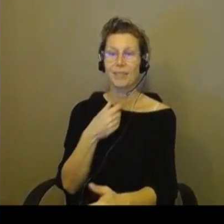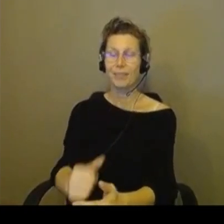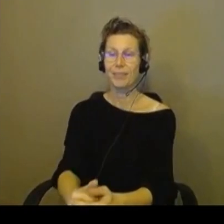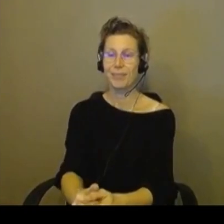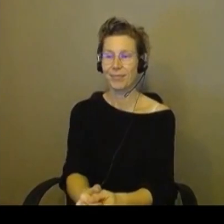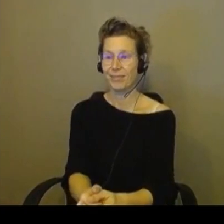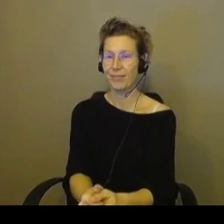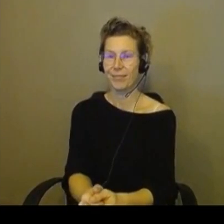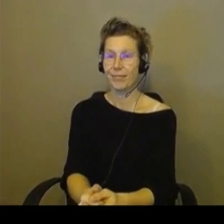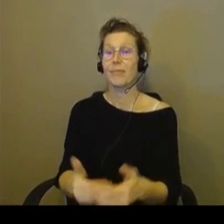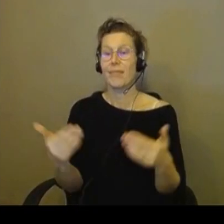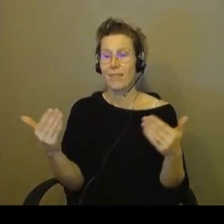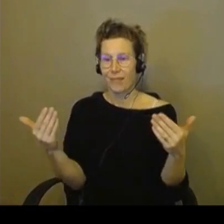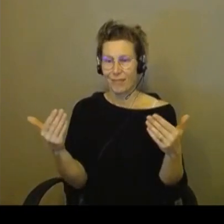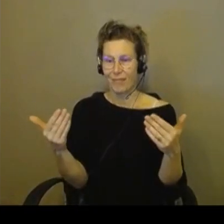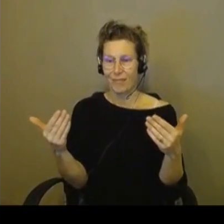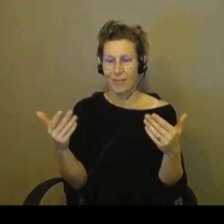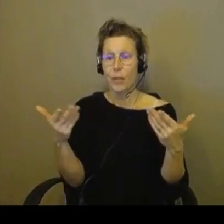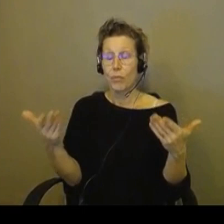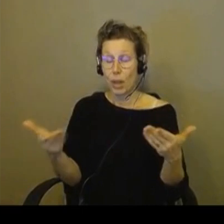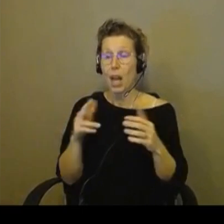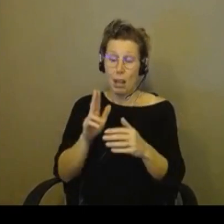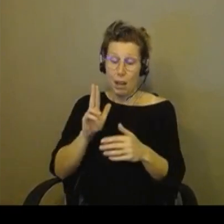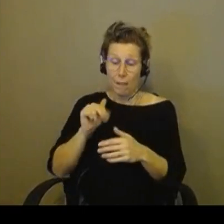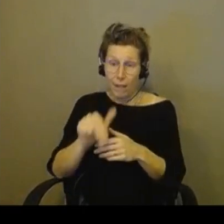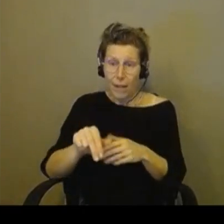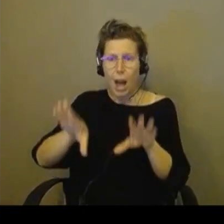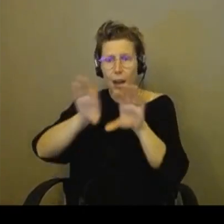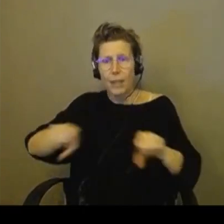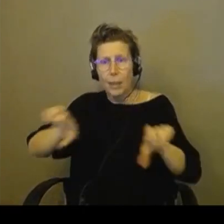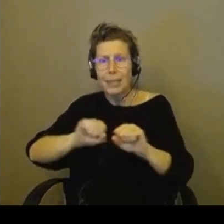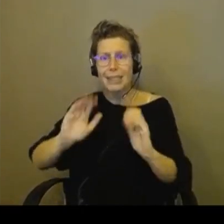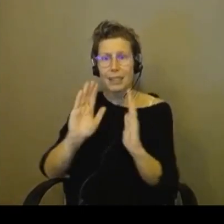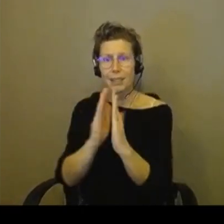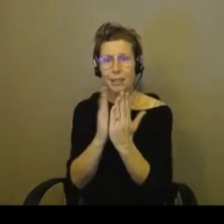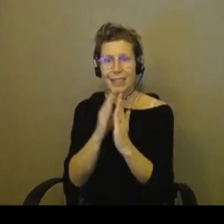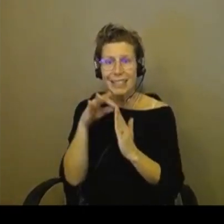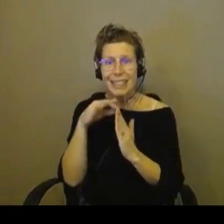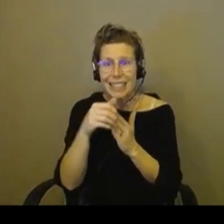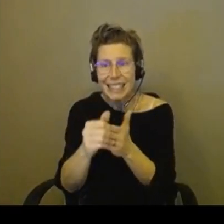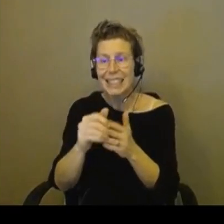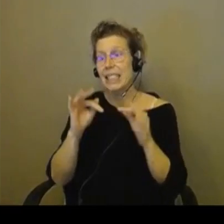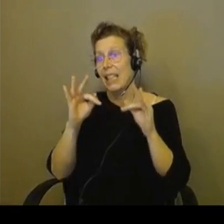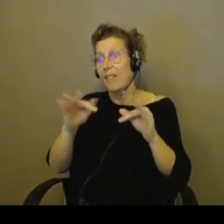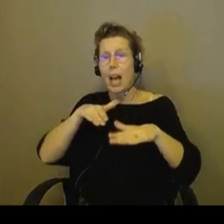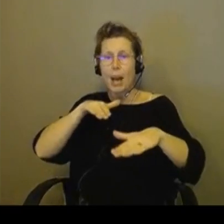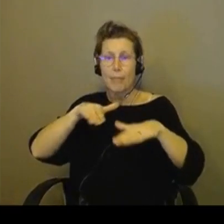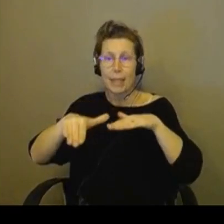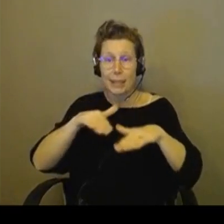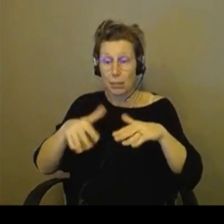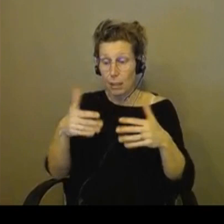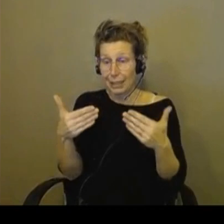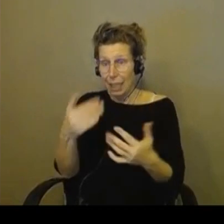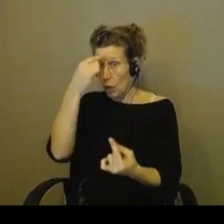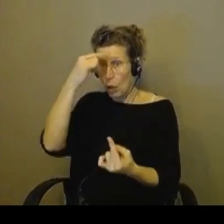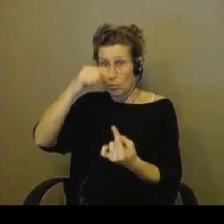entreprises ferroviaires. On va produire des guides, on va produire de la méthode, de manière à ce que toutes les entreprises aient leur propre politique